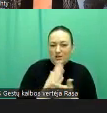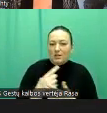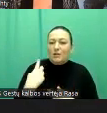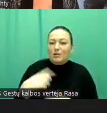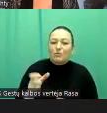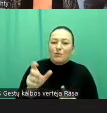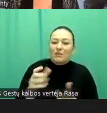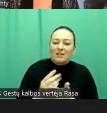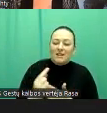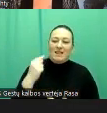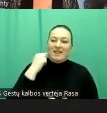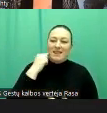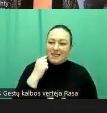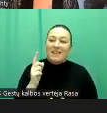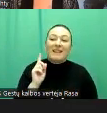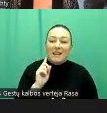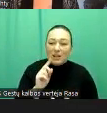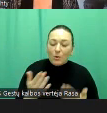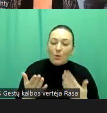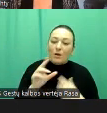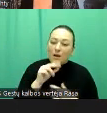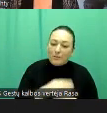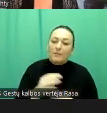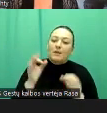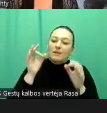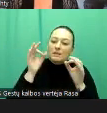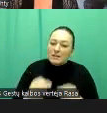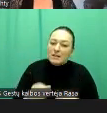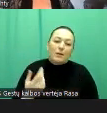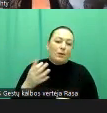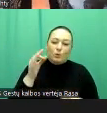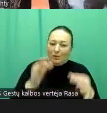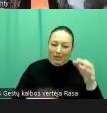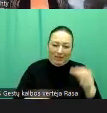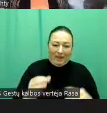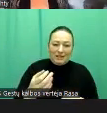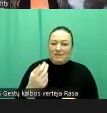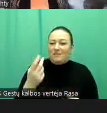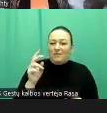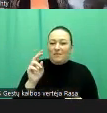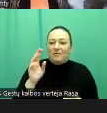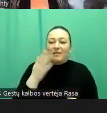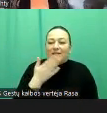kuklus, nelabai nori, bet žinokite, mes tikrai jūsų neteisėme, nieko